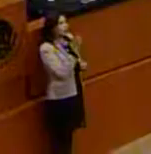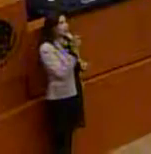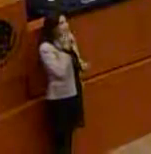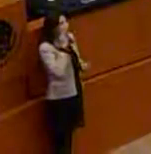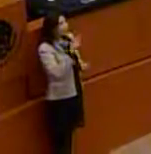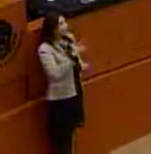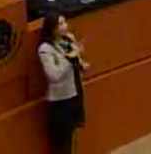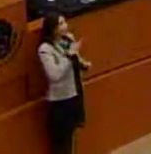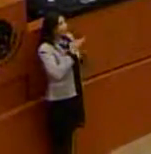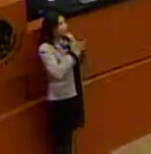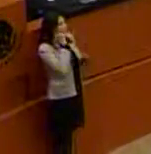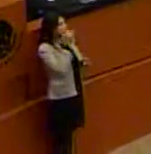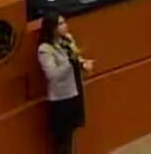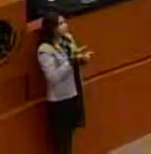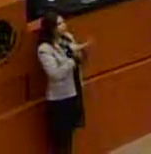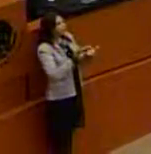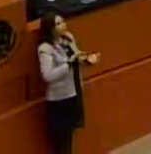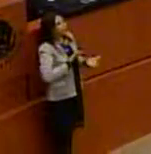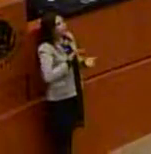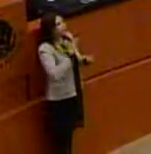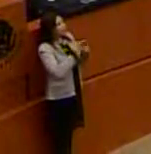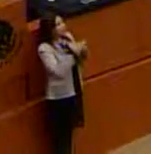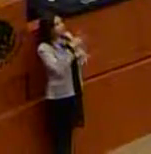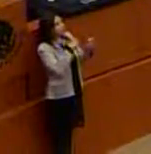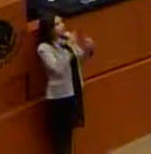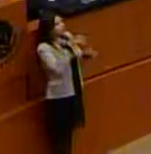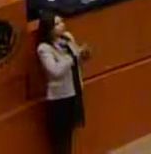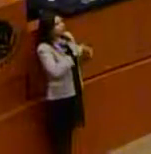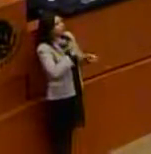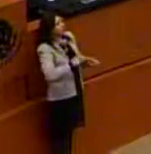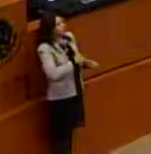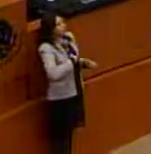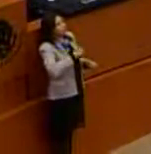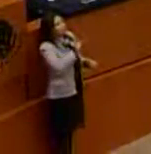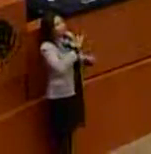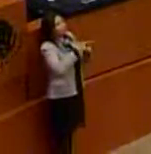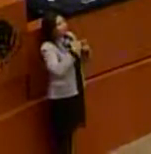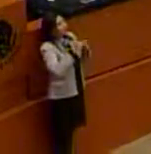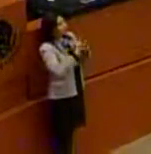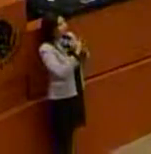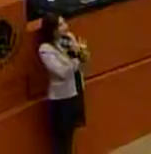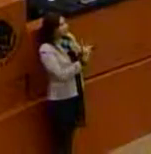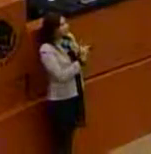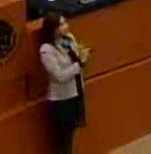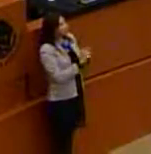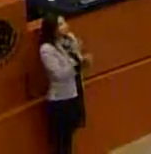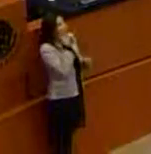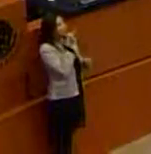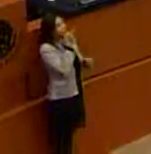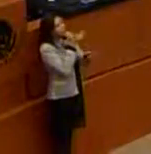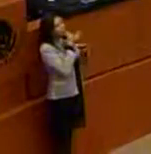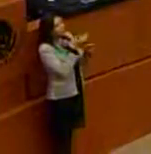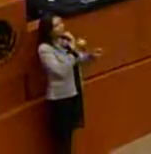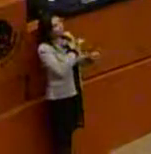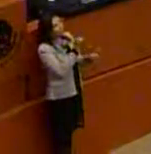l'initiative. Slide. Par ailleurs, j'ai le plaisir de vous annoncer en avant-première un autre événement spectaculaire.